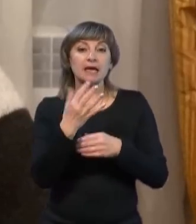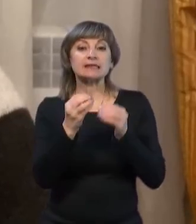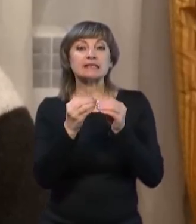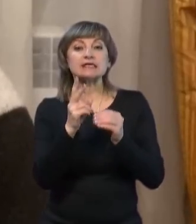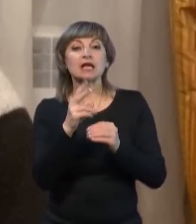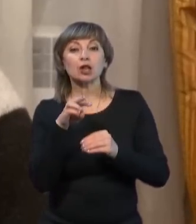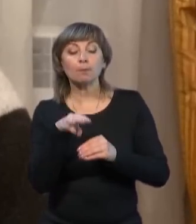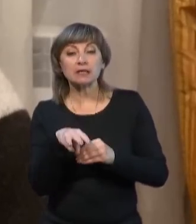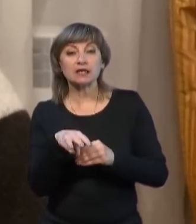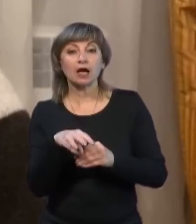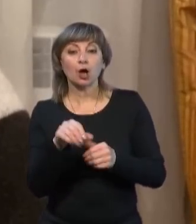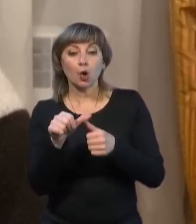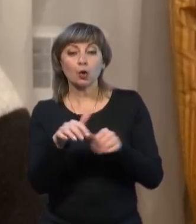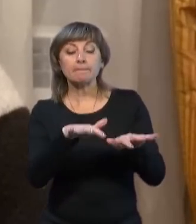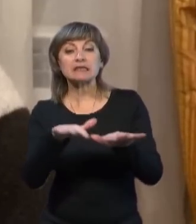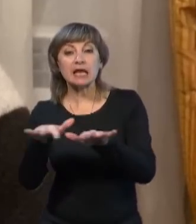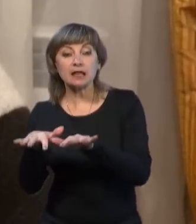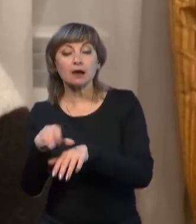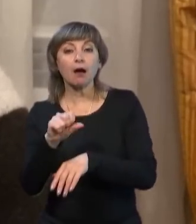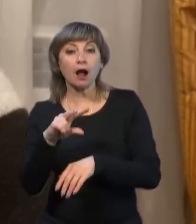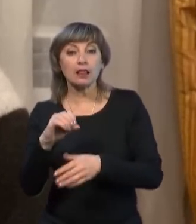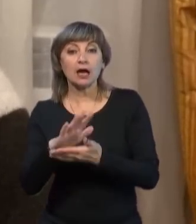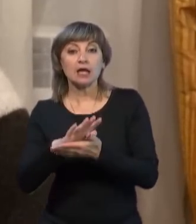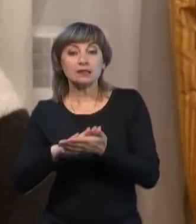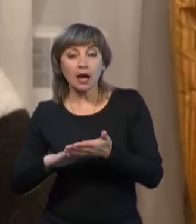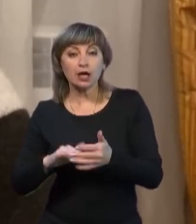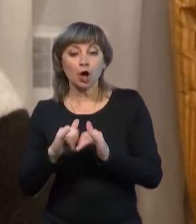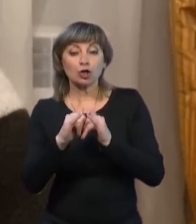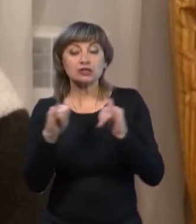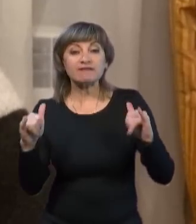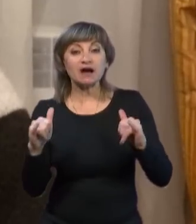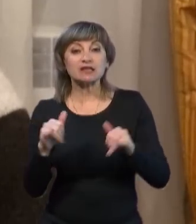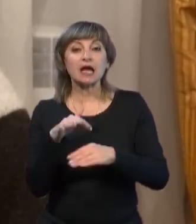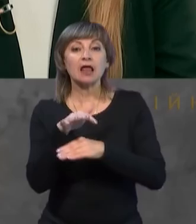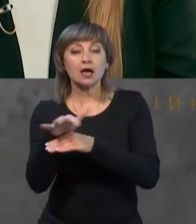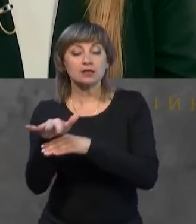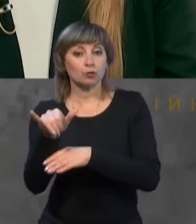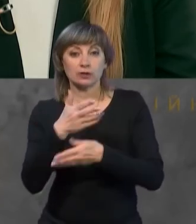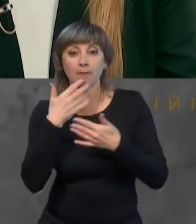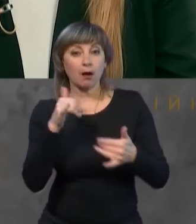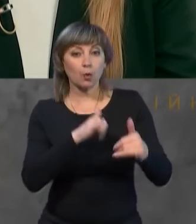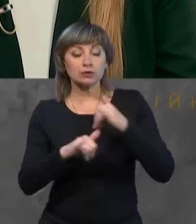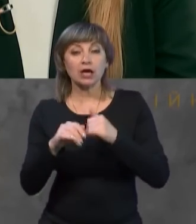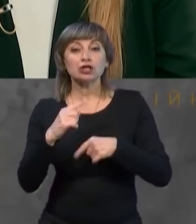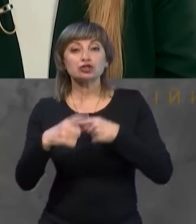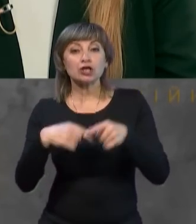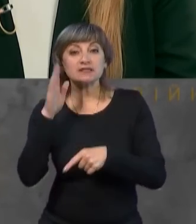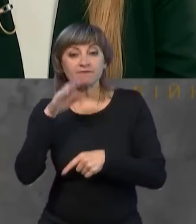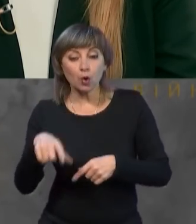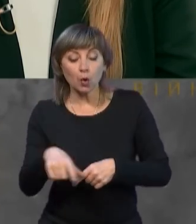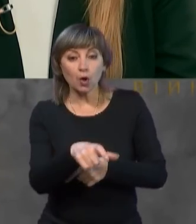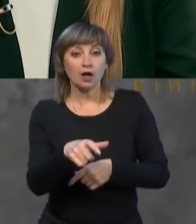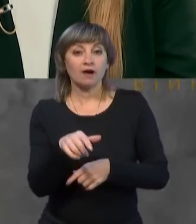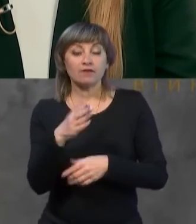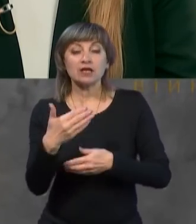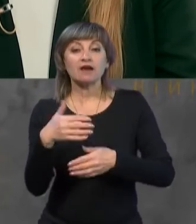кілометрів на окремих ділянках, але далі розвивати наступ у них немає куди. Через водний канал навіть в атаки не